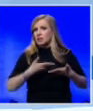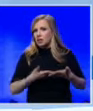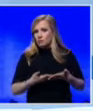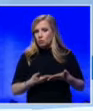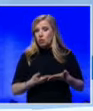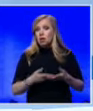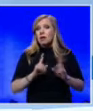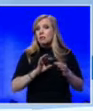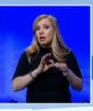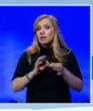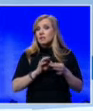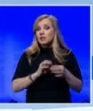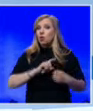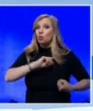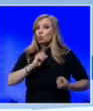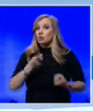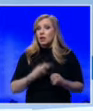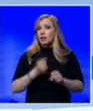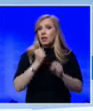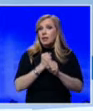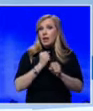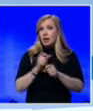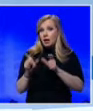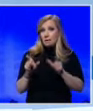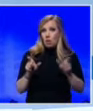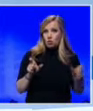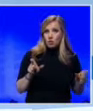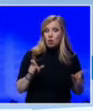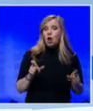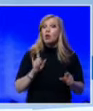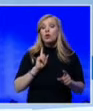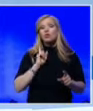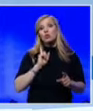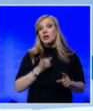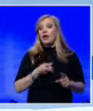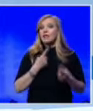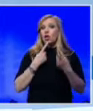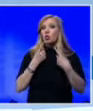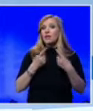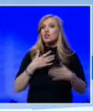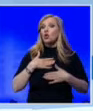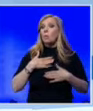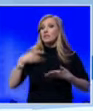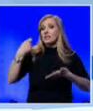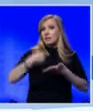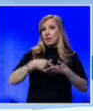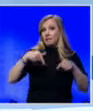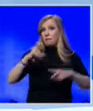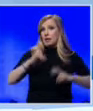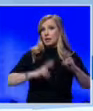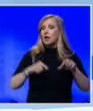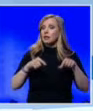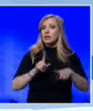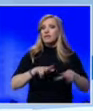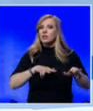и не зависи от усилията на работниците, то когато трябва да договарят собствените си заплати в предприятията, то тогава те трябва да